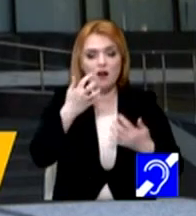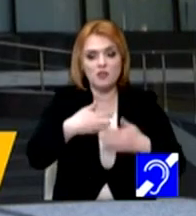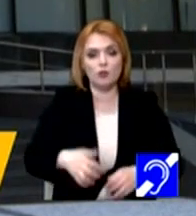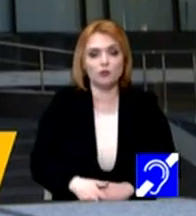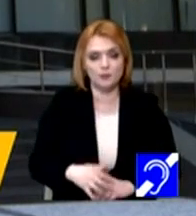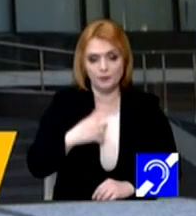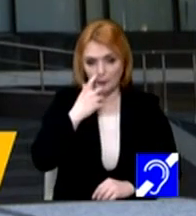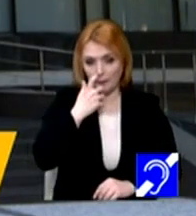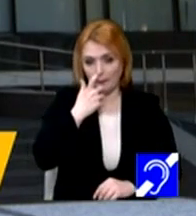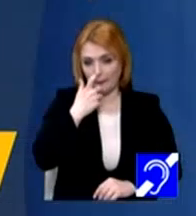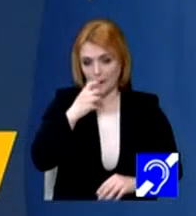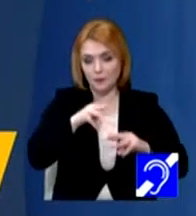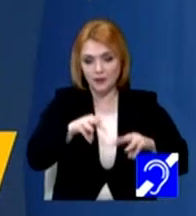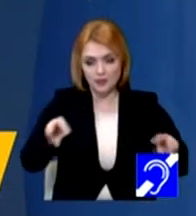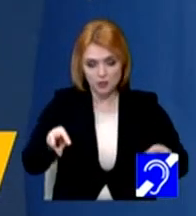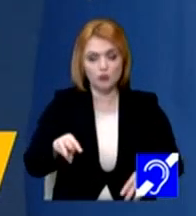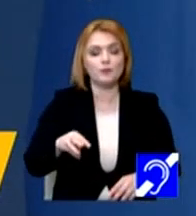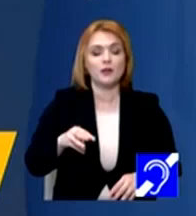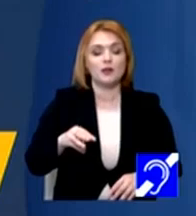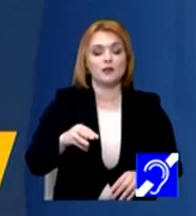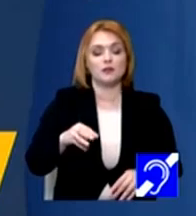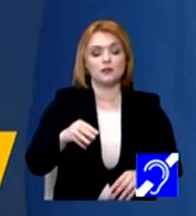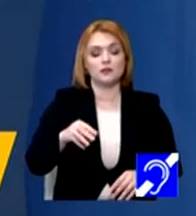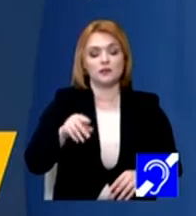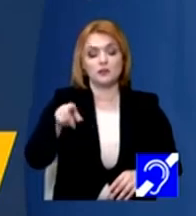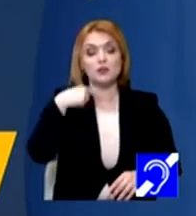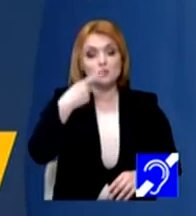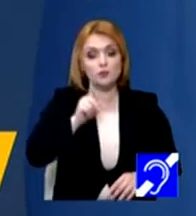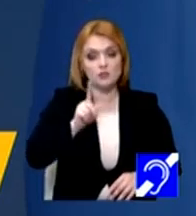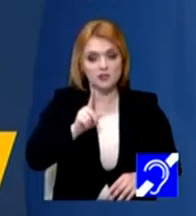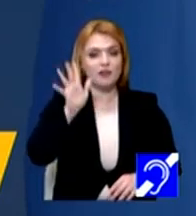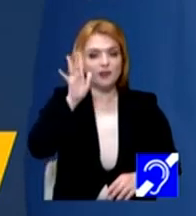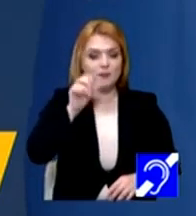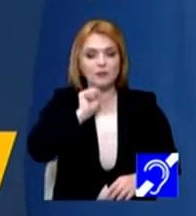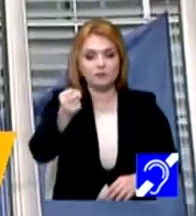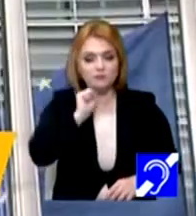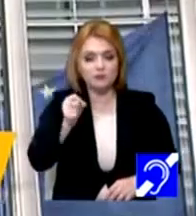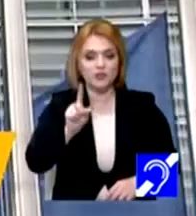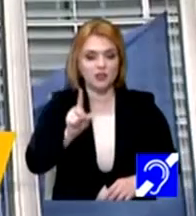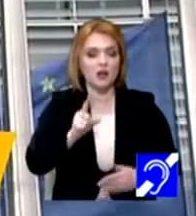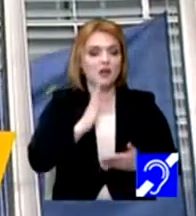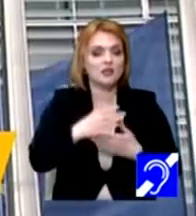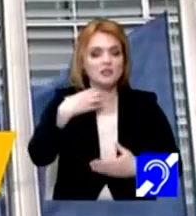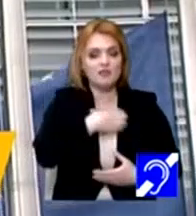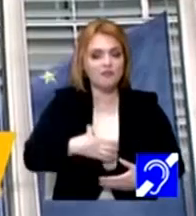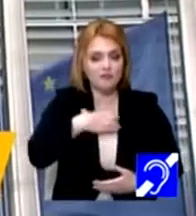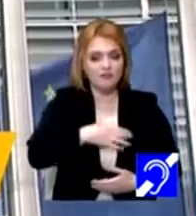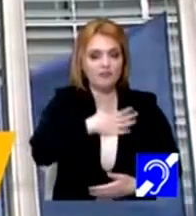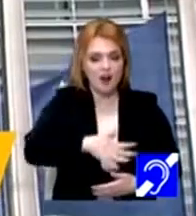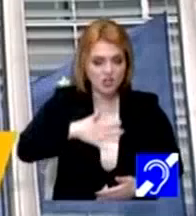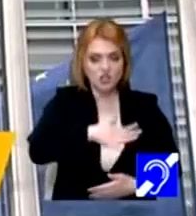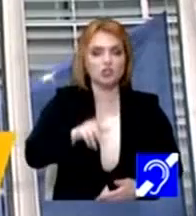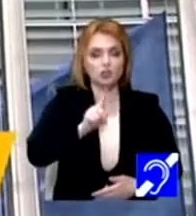Ministrul de Externe Nicu Popescu a precizat în interviul acordat unei agenții de știri din România că este foarte important să ancorăm